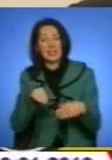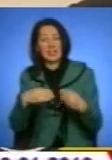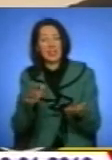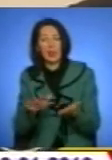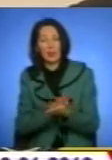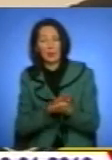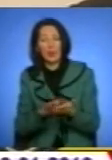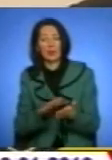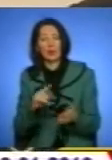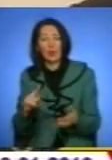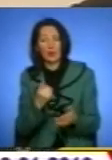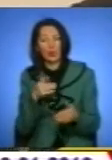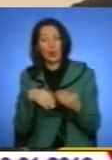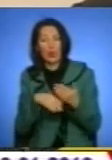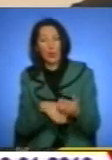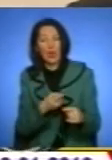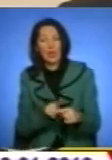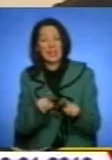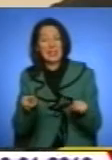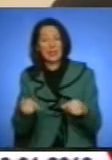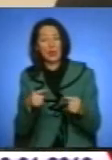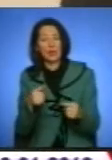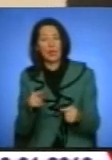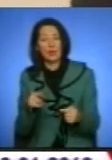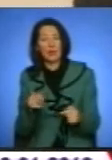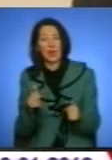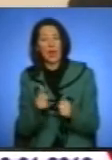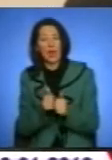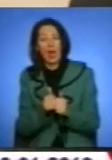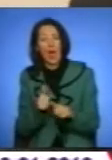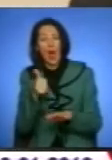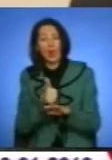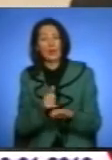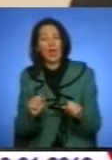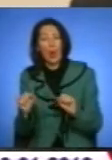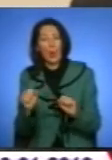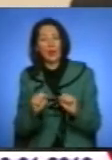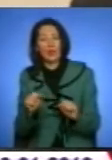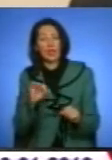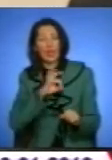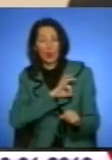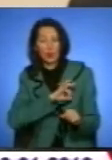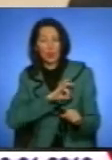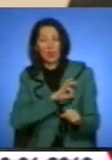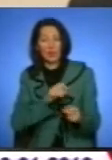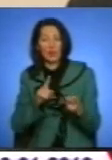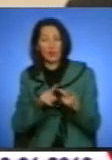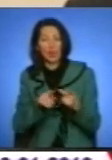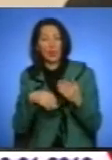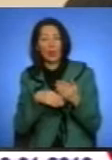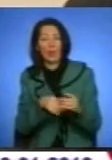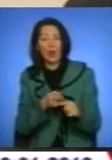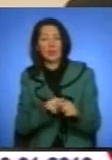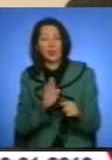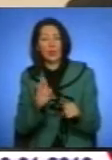первинної допомоги, який створений при головному управлінні юстиції. Вторинна правова допомога – це, що я сказав, яка